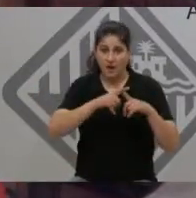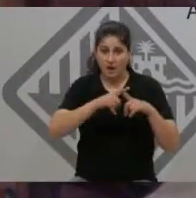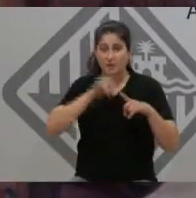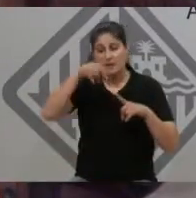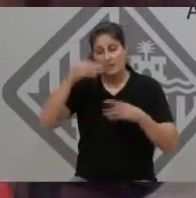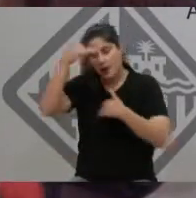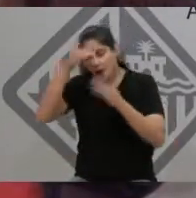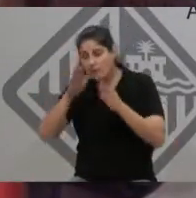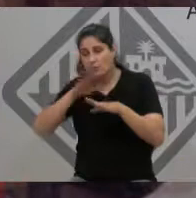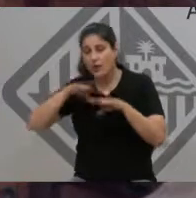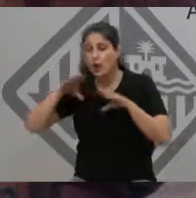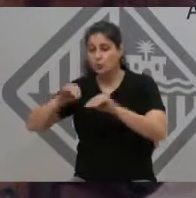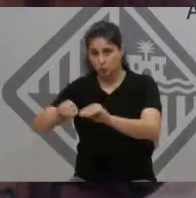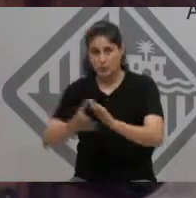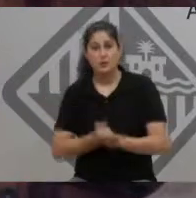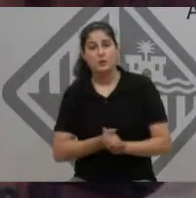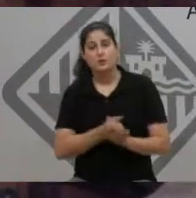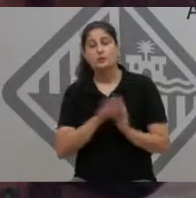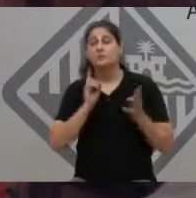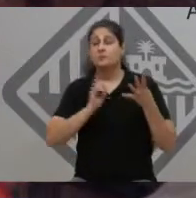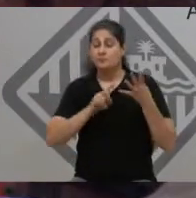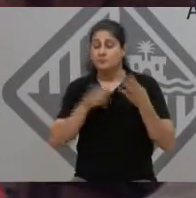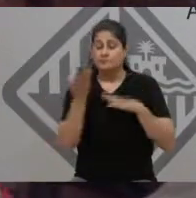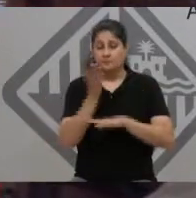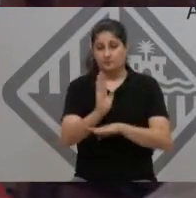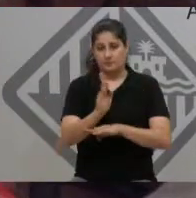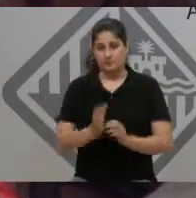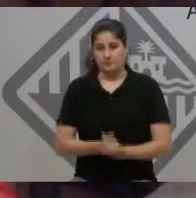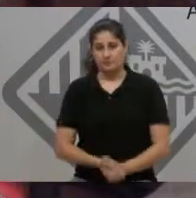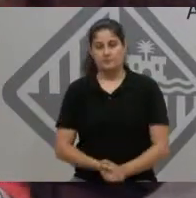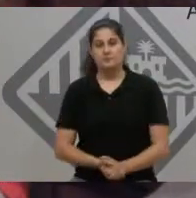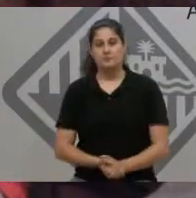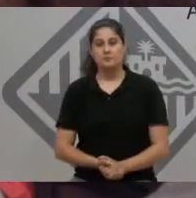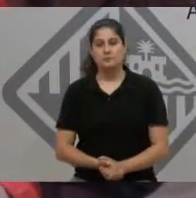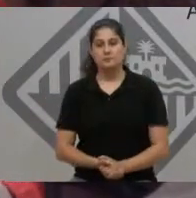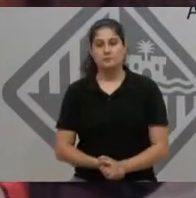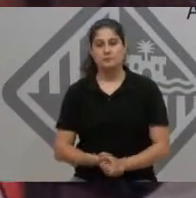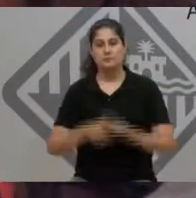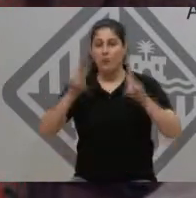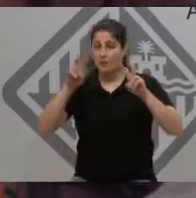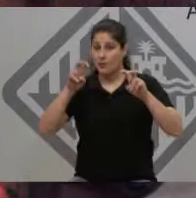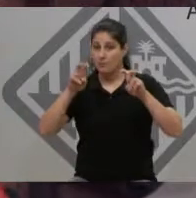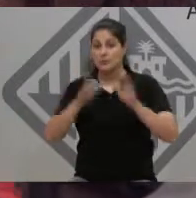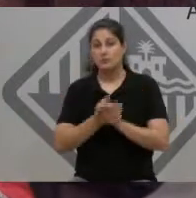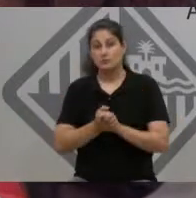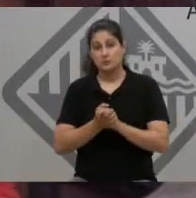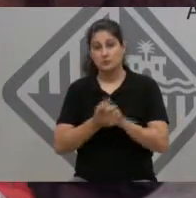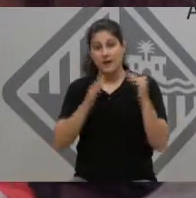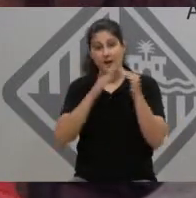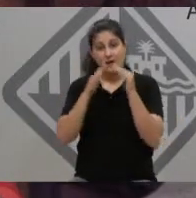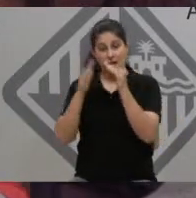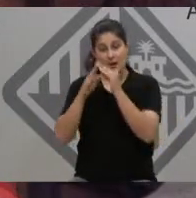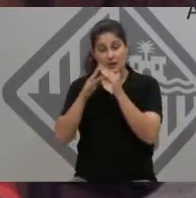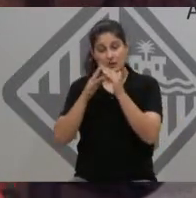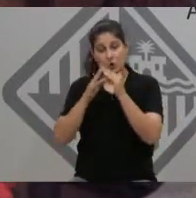d'atenció als usuaris. La quarta que proposem fa referència en posar en marxa les cases de Sol